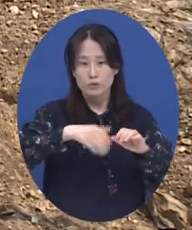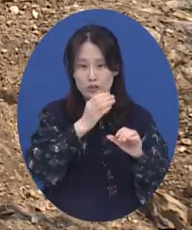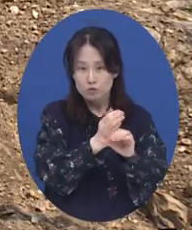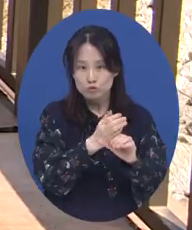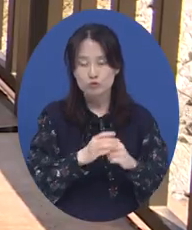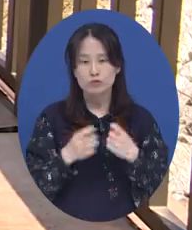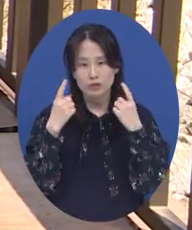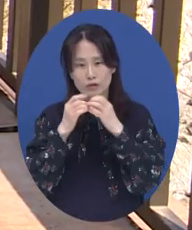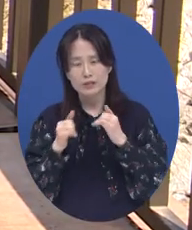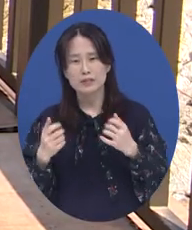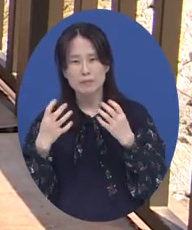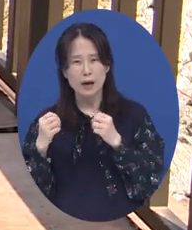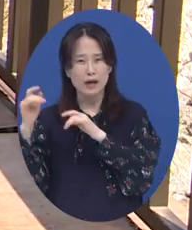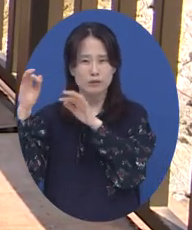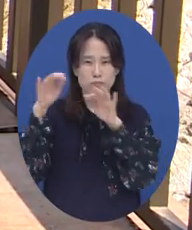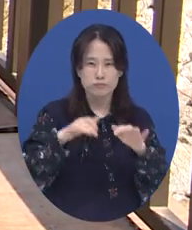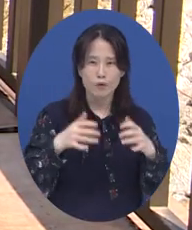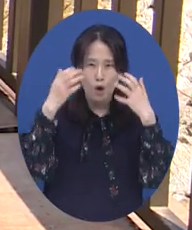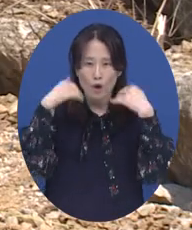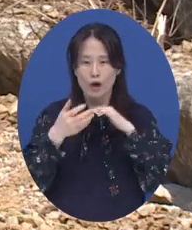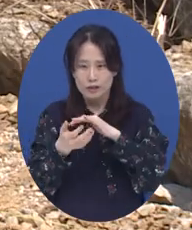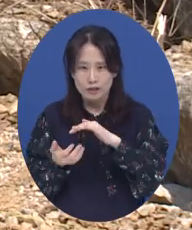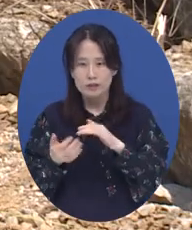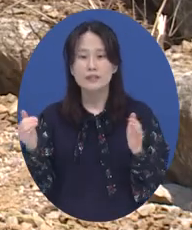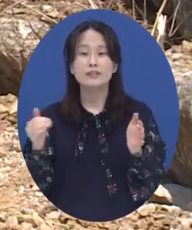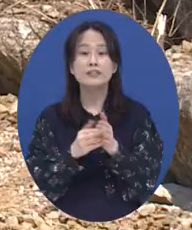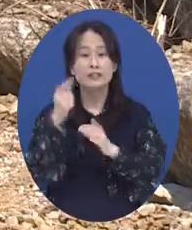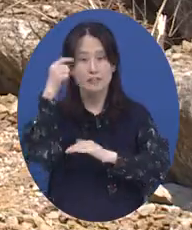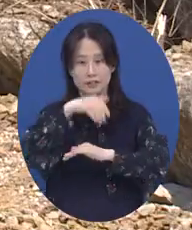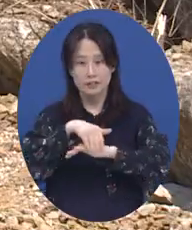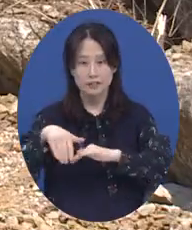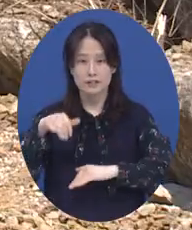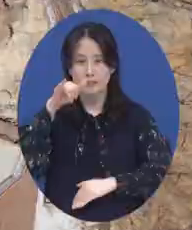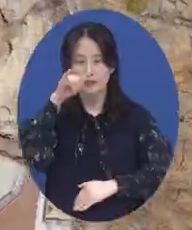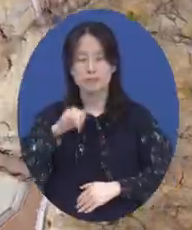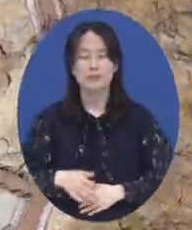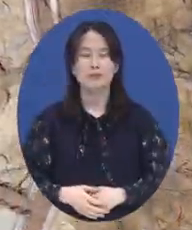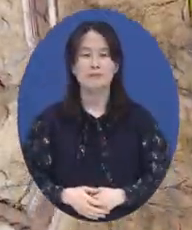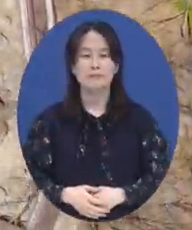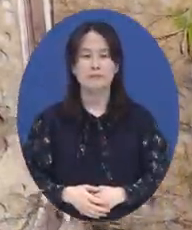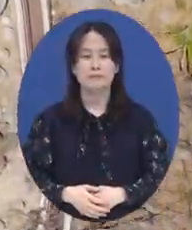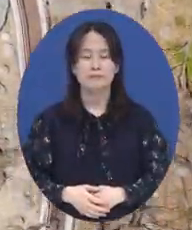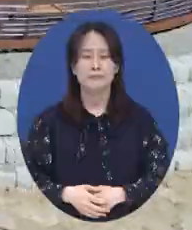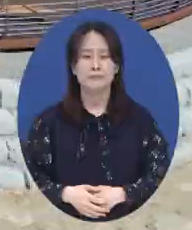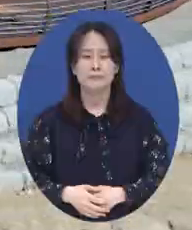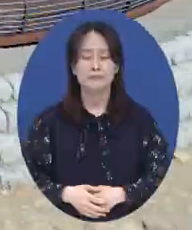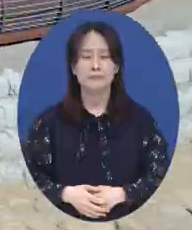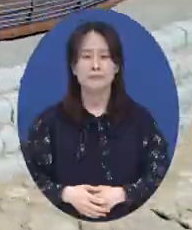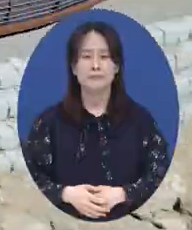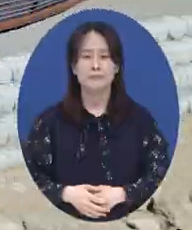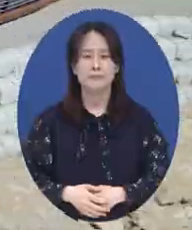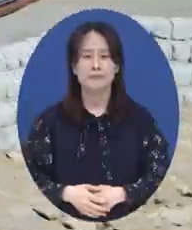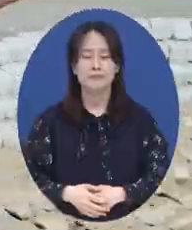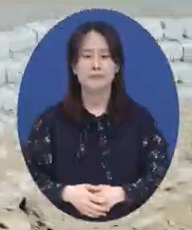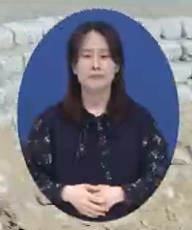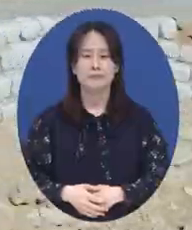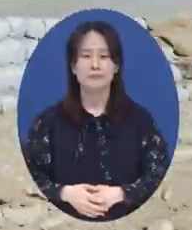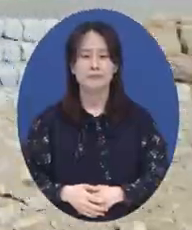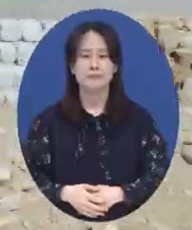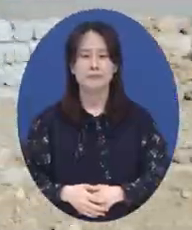중인 곳은 관광객들이 많이 찾는 성수기 전에 마무리할 계획입니다 경기 줄 티비 김태 입니다